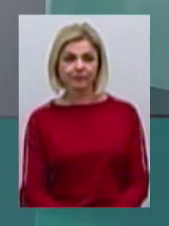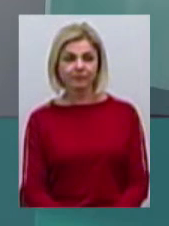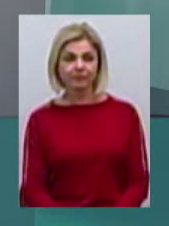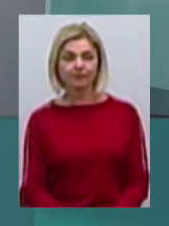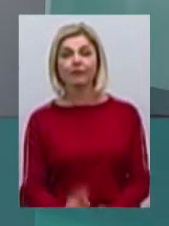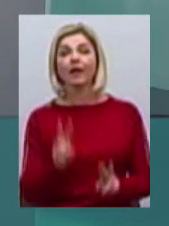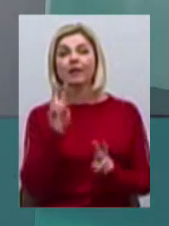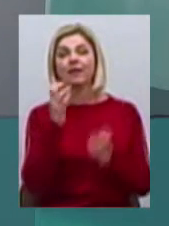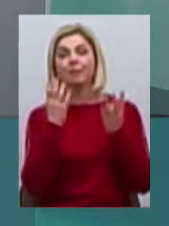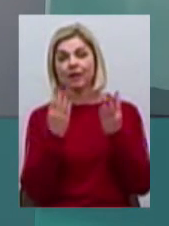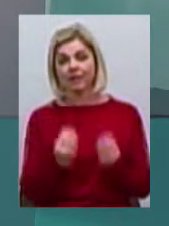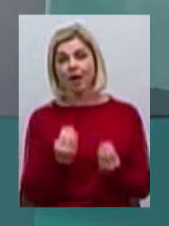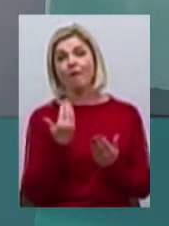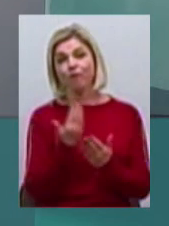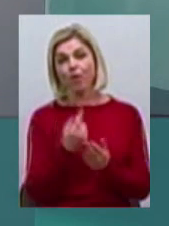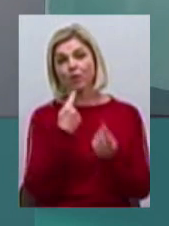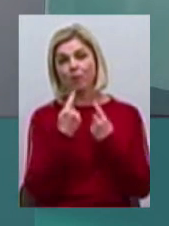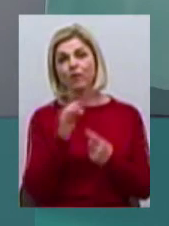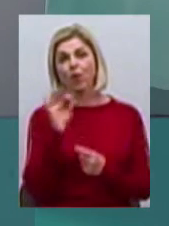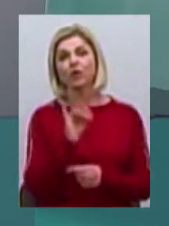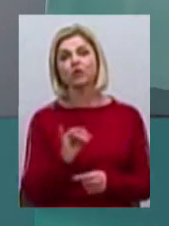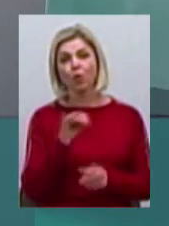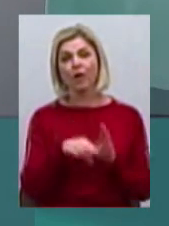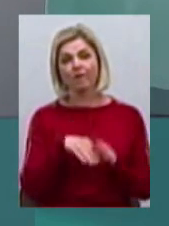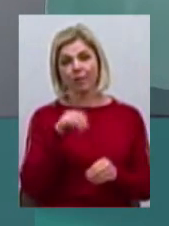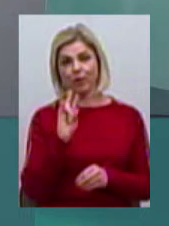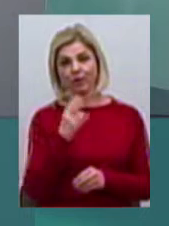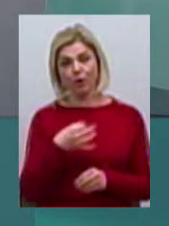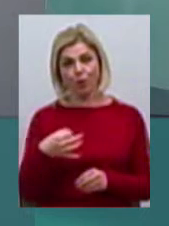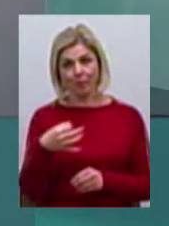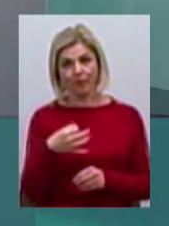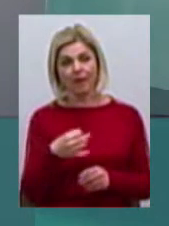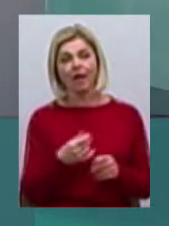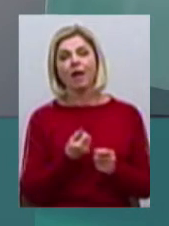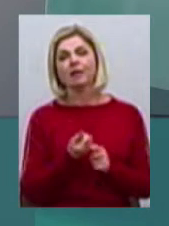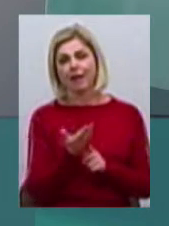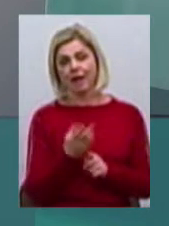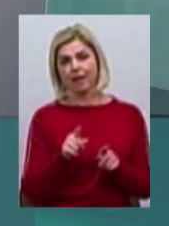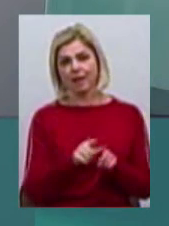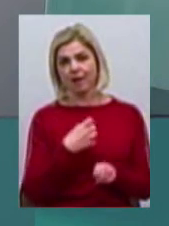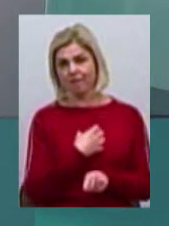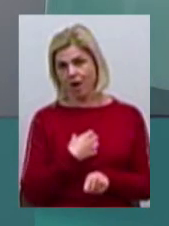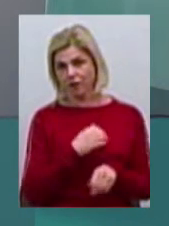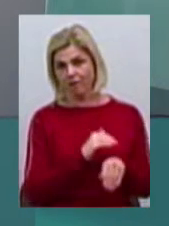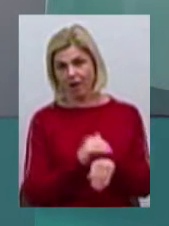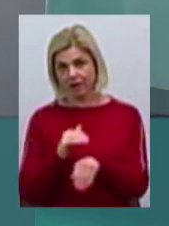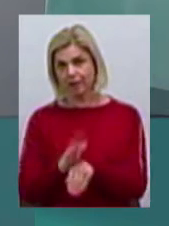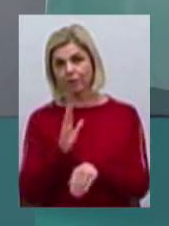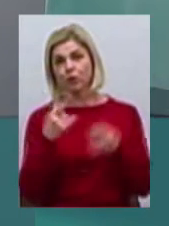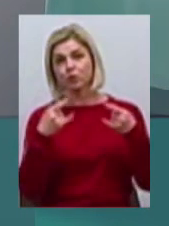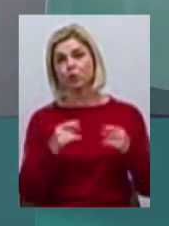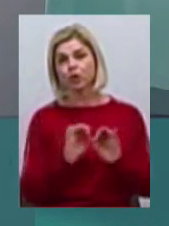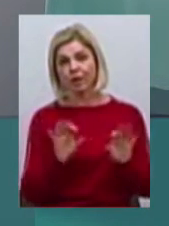Тема дня в прямому ефірі. Отже, говоримо про історію виборів на Миколаївщині. Кілька таких важливих фактів в сюжеті ми